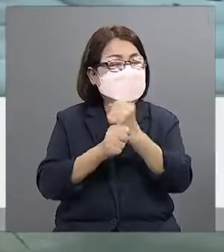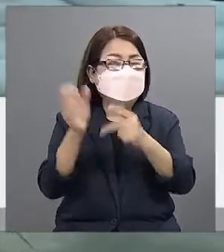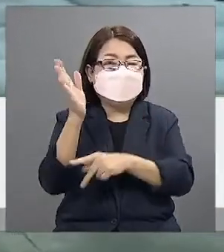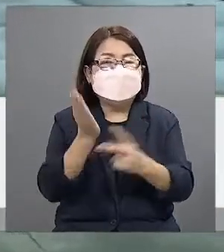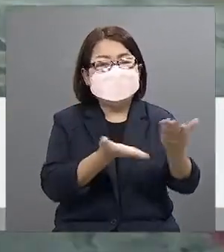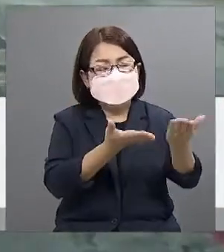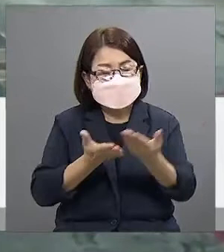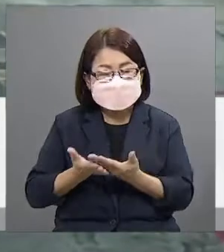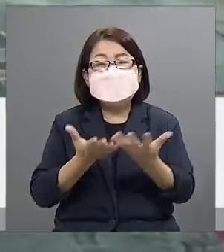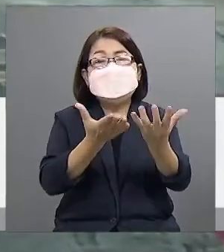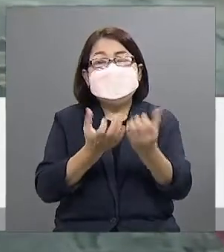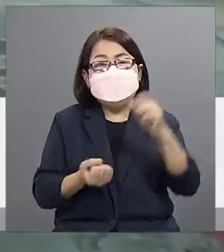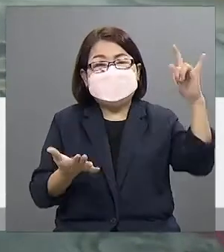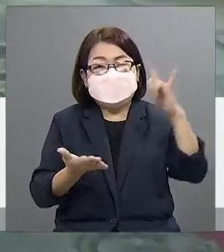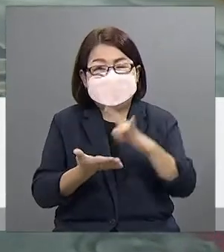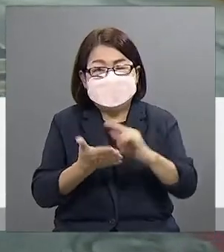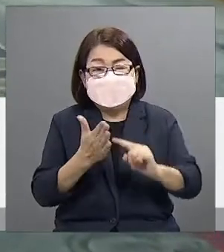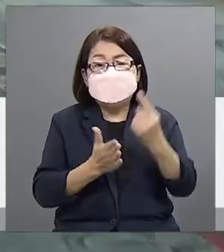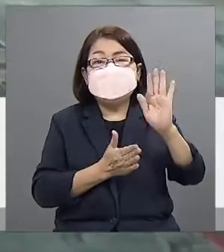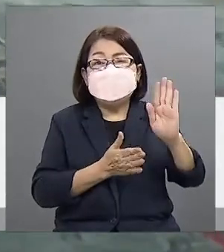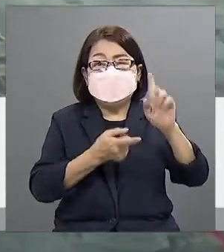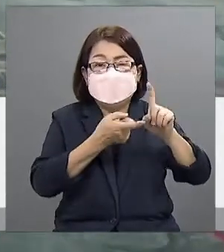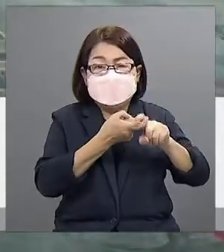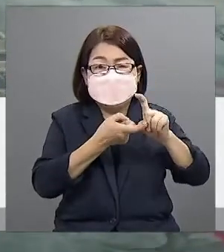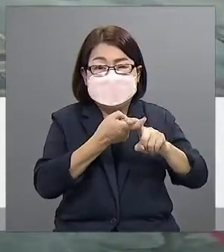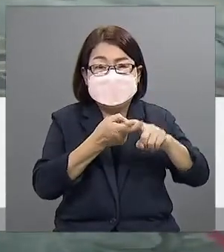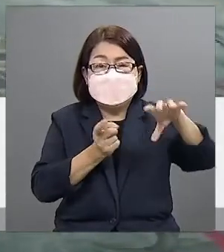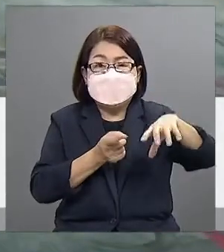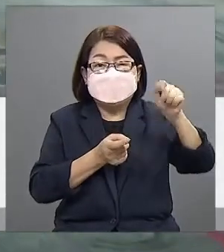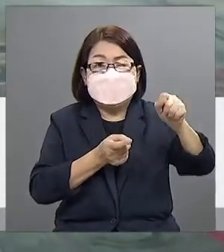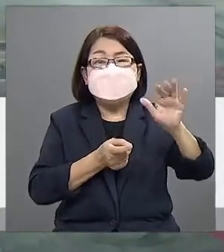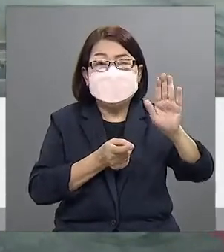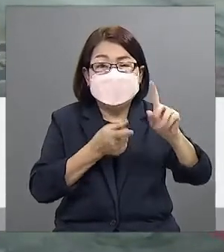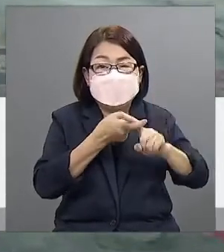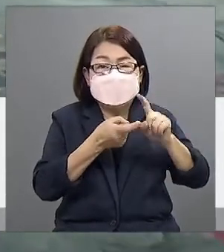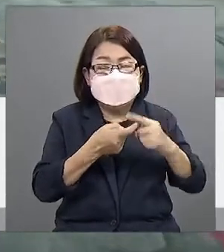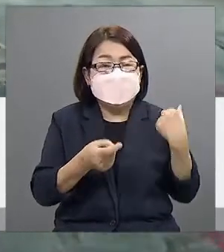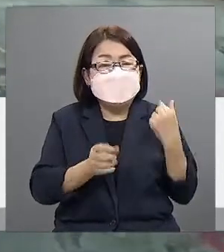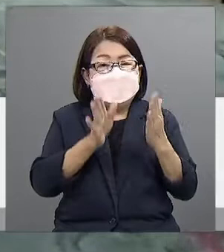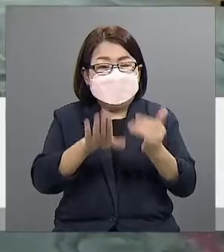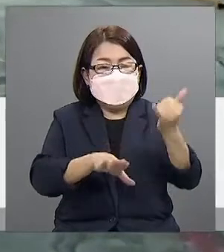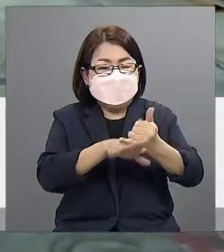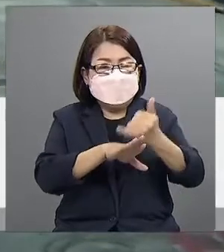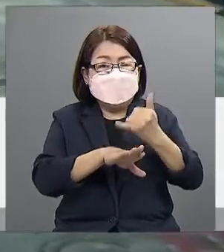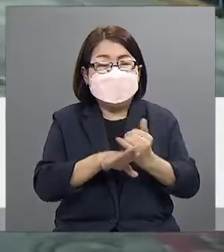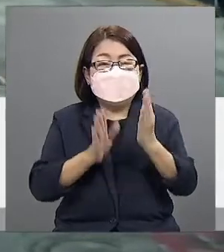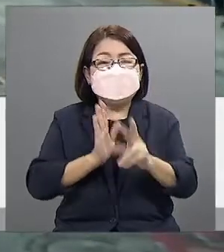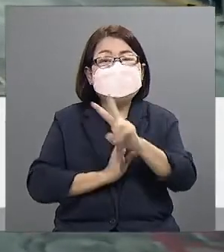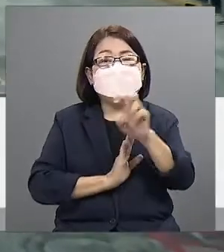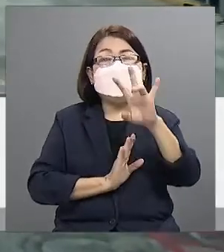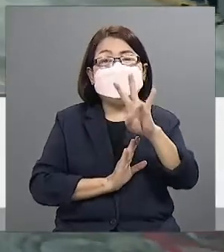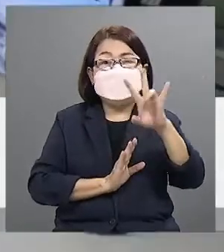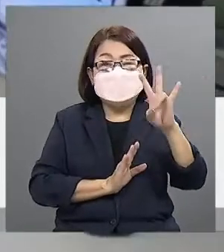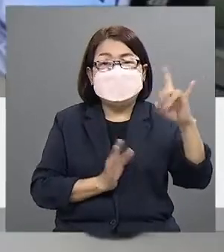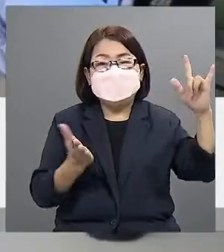ค่ะเที่ยวบินนี้บินตรงจากกรุงมอสโกประเทศรัสเซียนำผู้โดยสาร277คนนะคะเดินทางเข้าไปเที่ยวที่